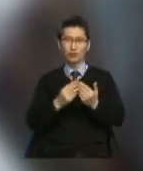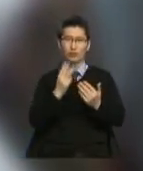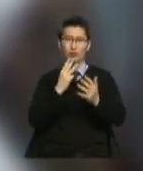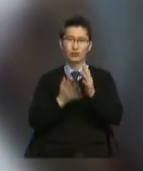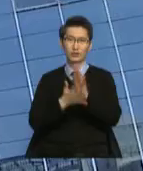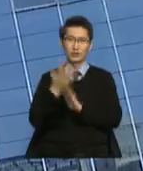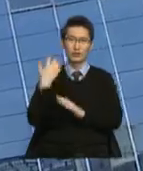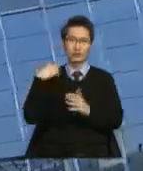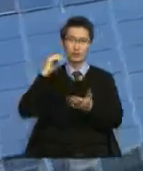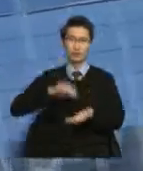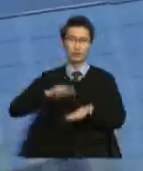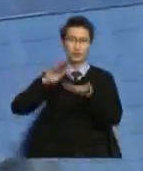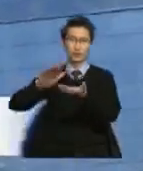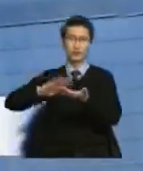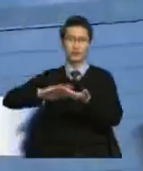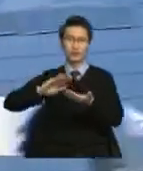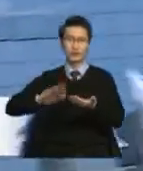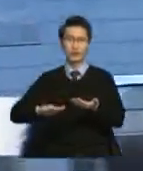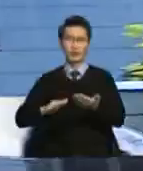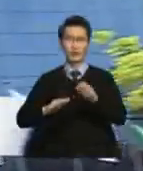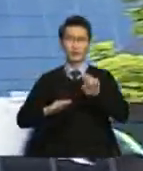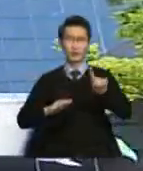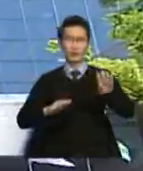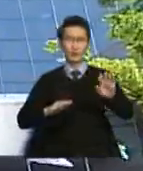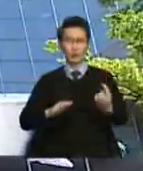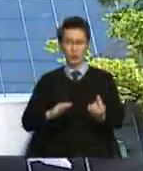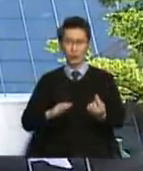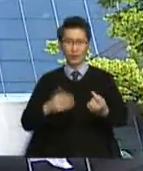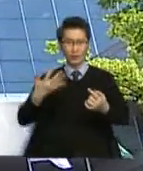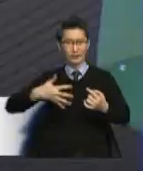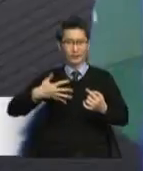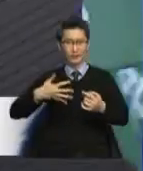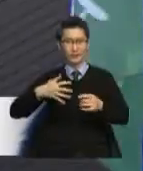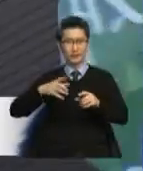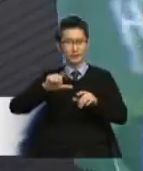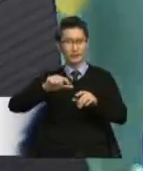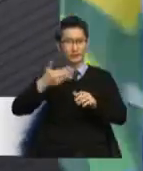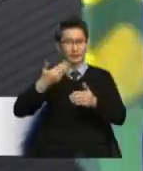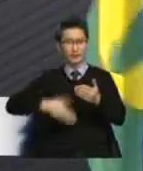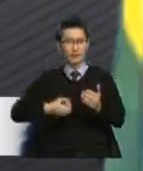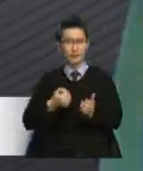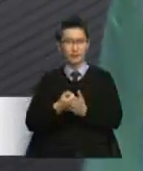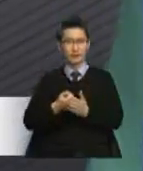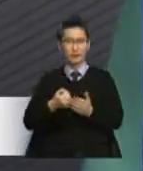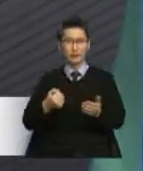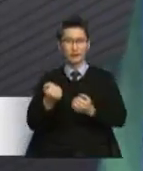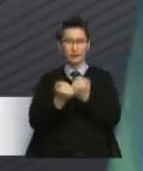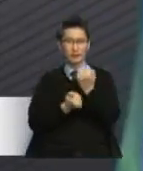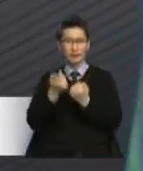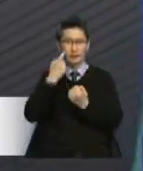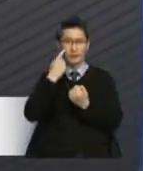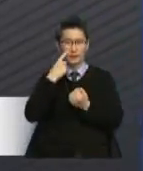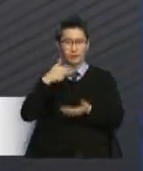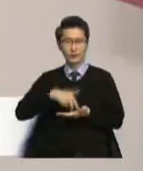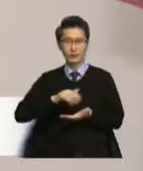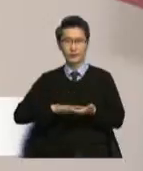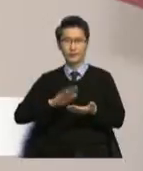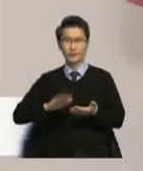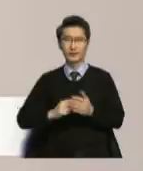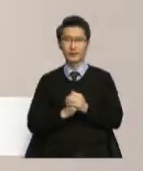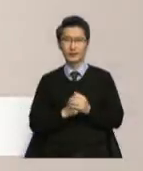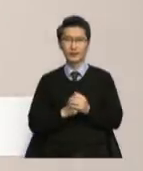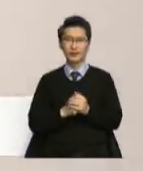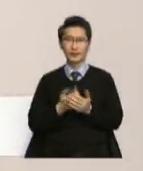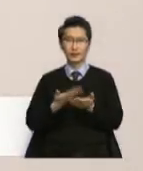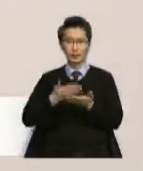서울시로 반납해야 합니다. 한편 마포군은 회기가 아직 남아있는 만큼 구의회를 적극적으로 설득하겠다는 입장입니다.